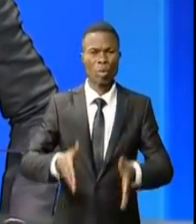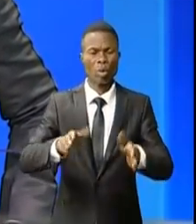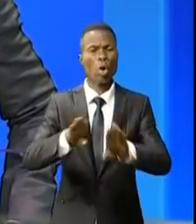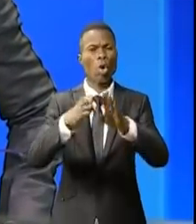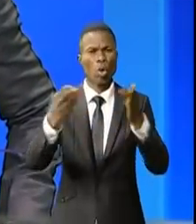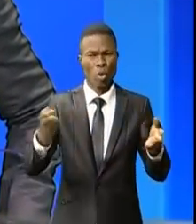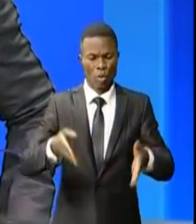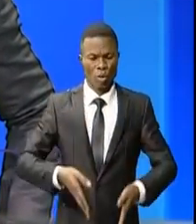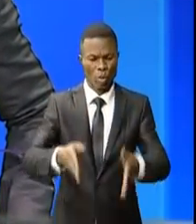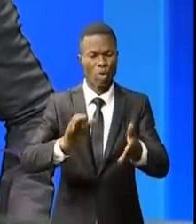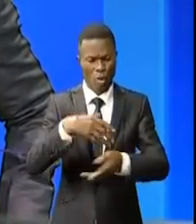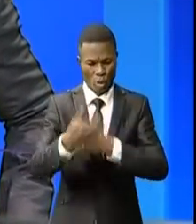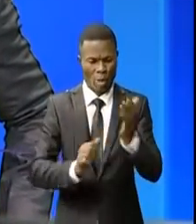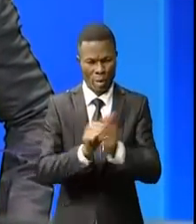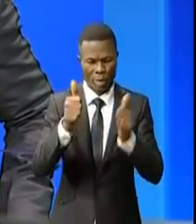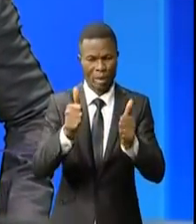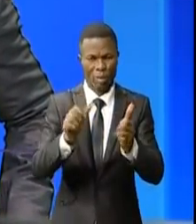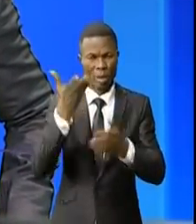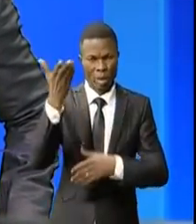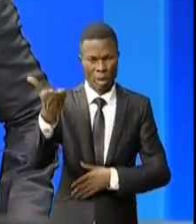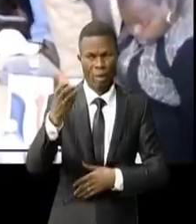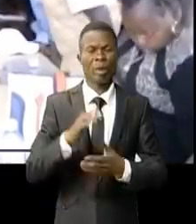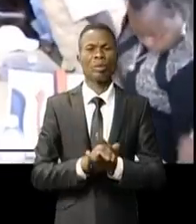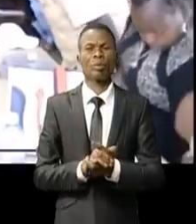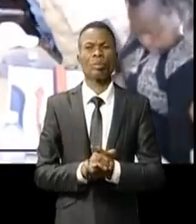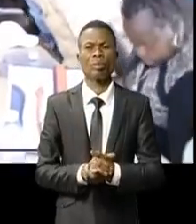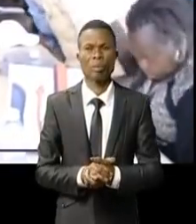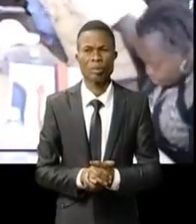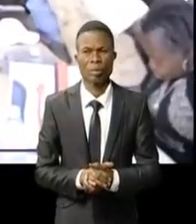travers la province de l'Ituri. Regardez.